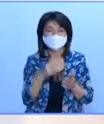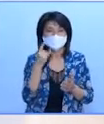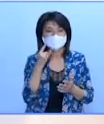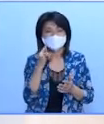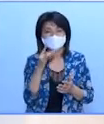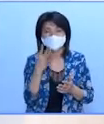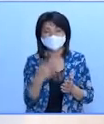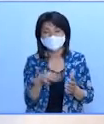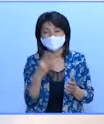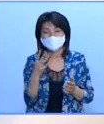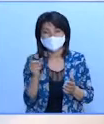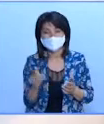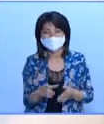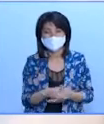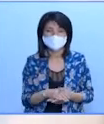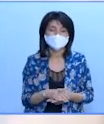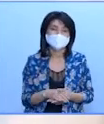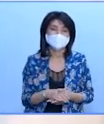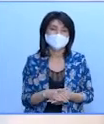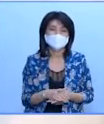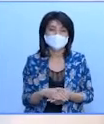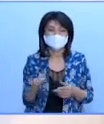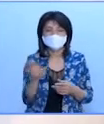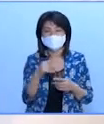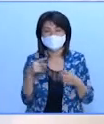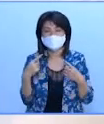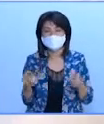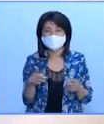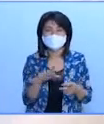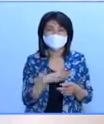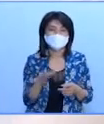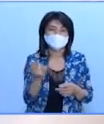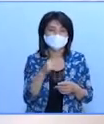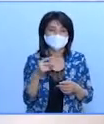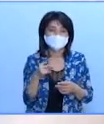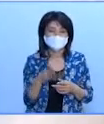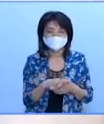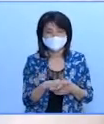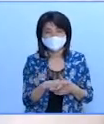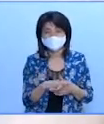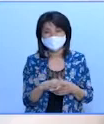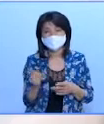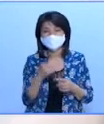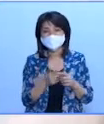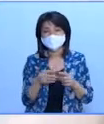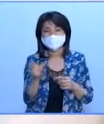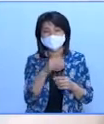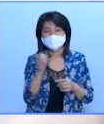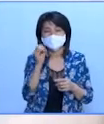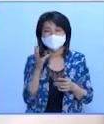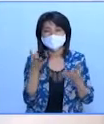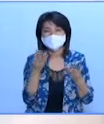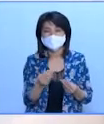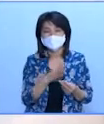болған 24 адамның 7-і Павлодар қаласының тұрғындары. Ал қалған емделушілер еліміздің басқа өңірлерінен. Міне, бұл адамдар 14 күн емханада